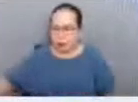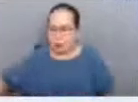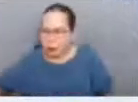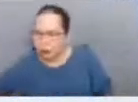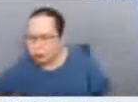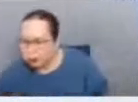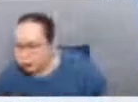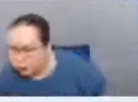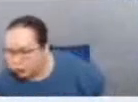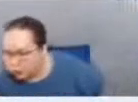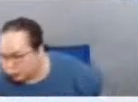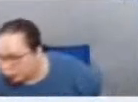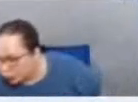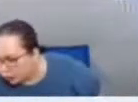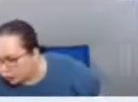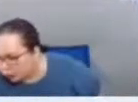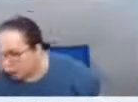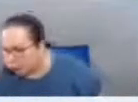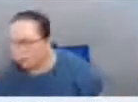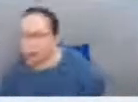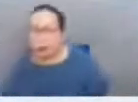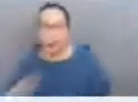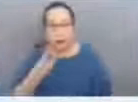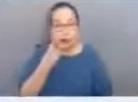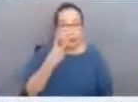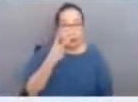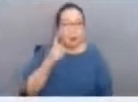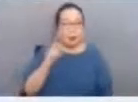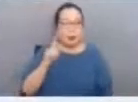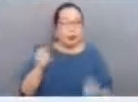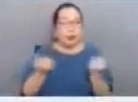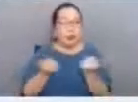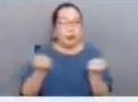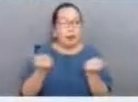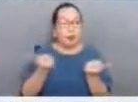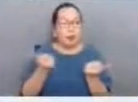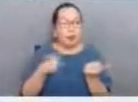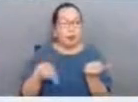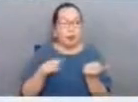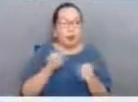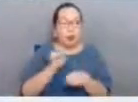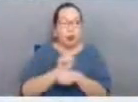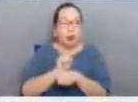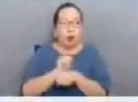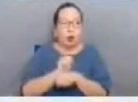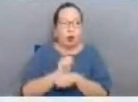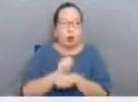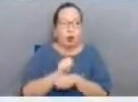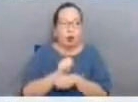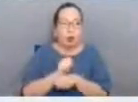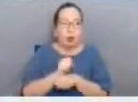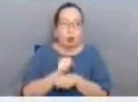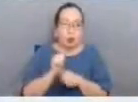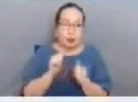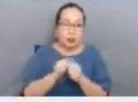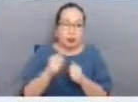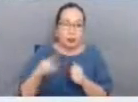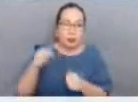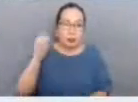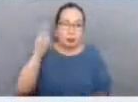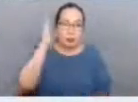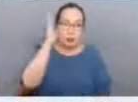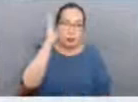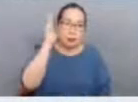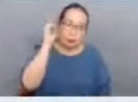for deployment? Salamat po sa katanungan. Ito po yung ating issue tungkol po sa ating temporary suspension ng